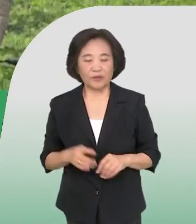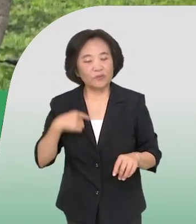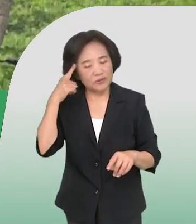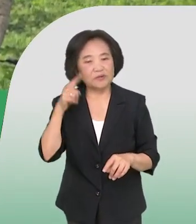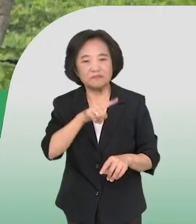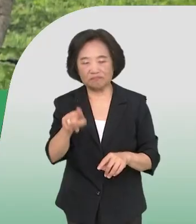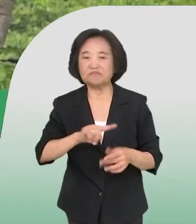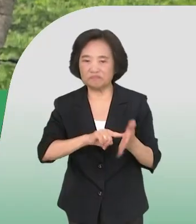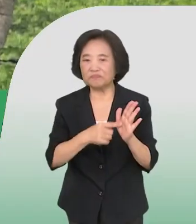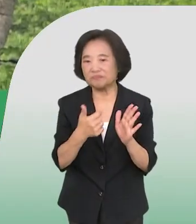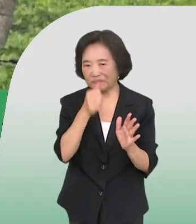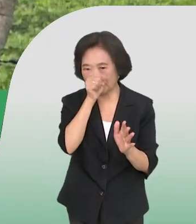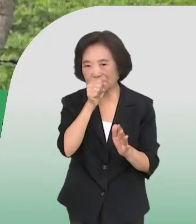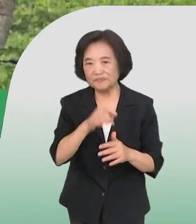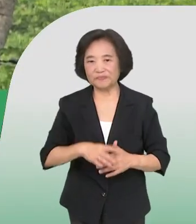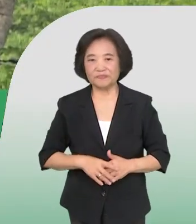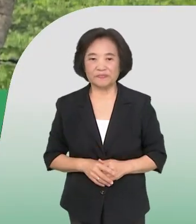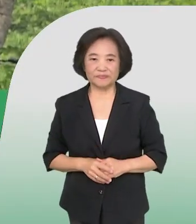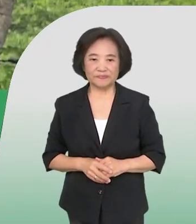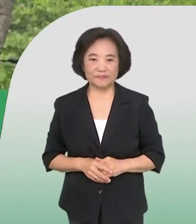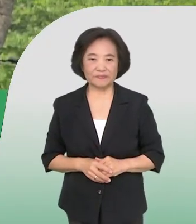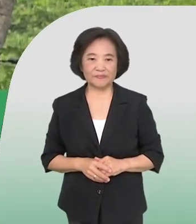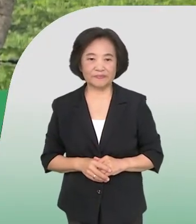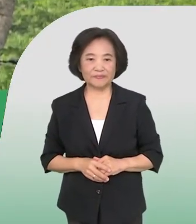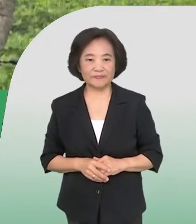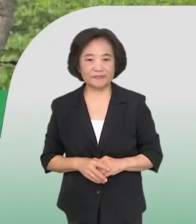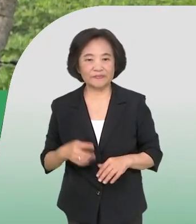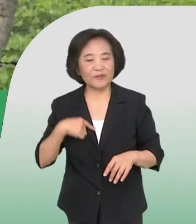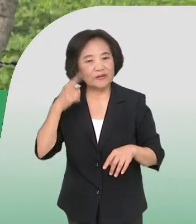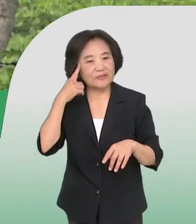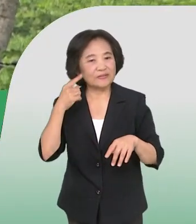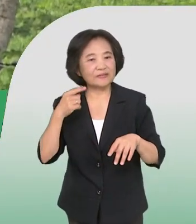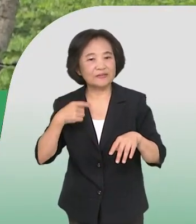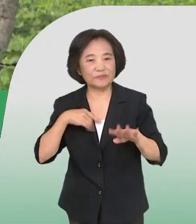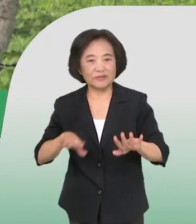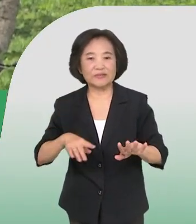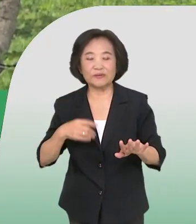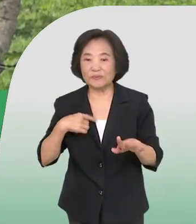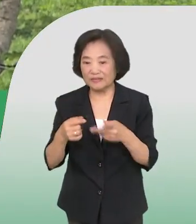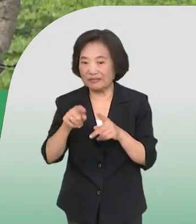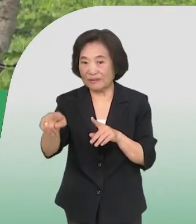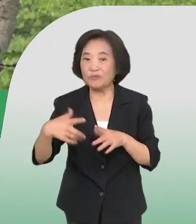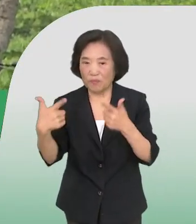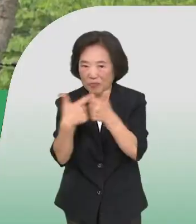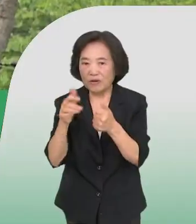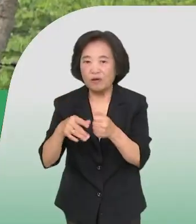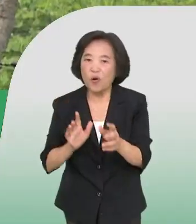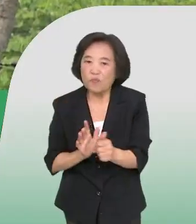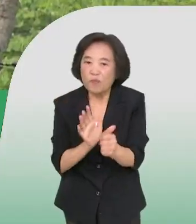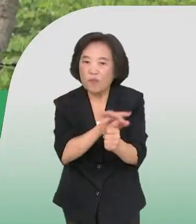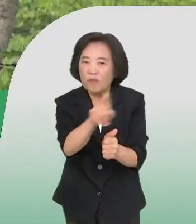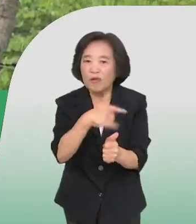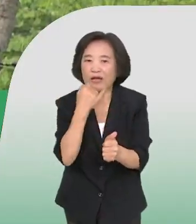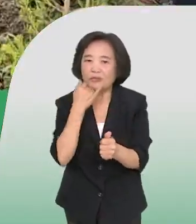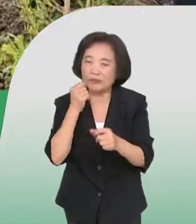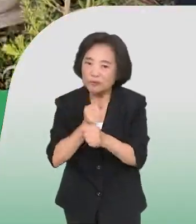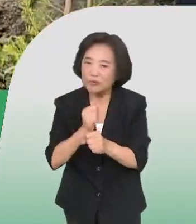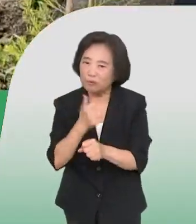的榜样啊。啊，所以讲，我因是。含个配合，把真正鼓励大个人所做个